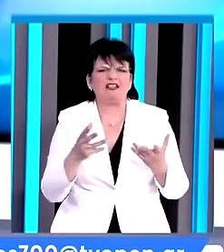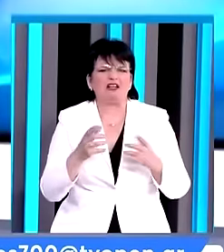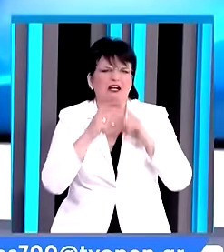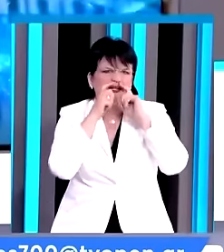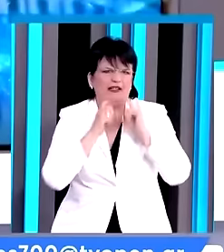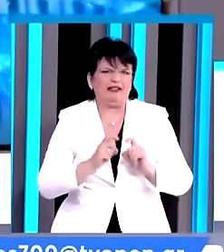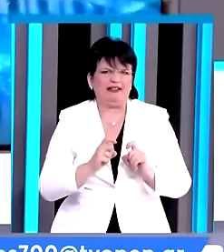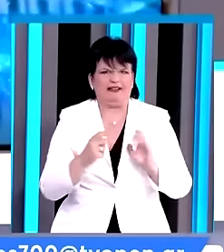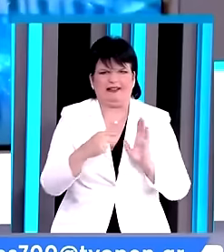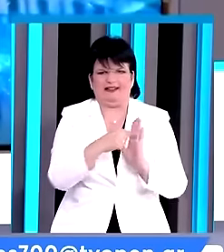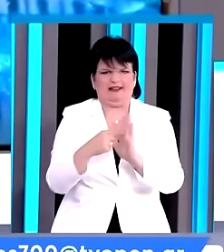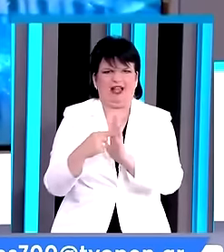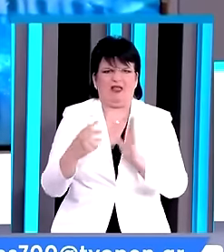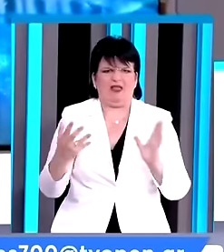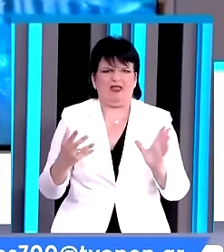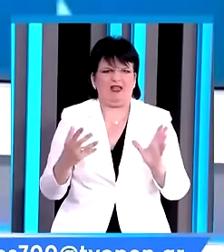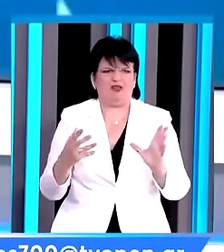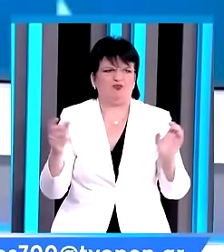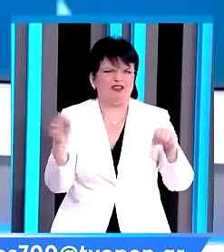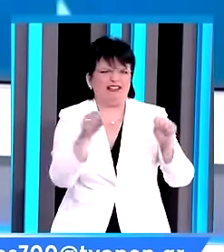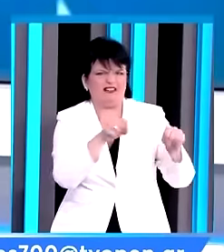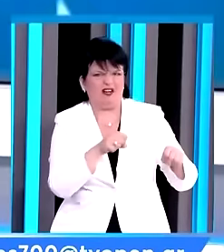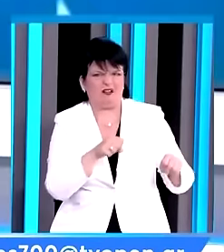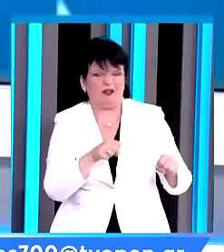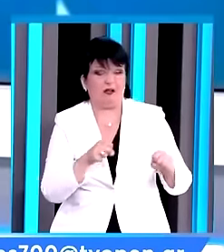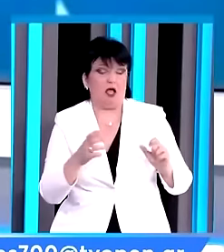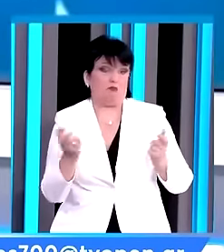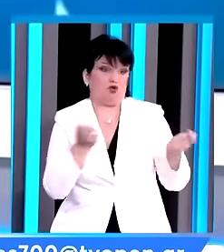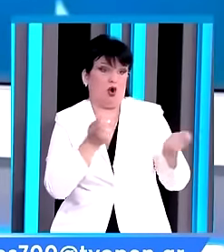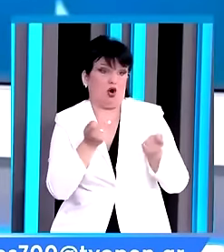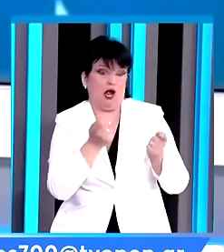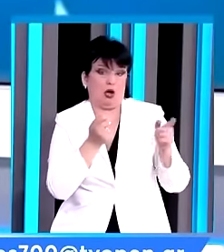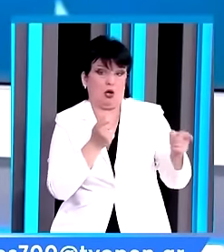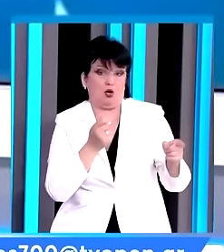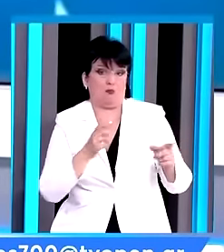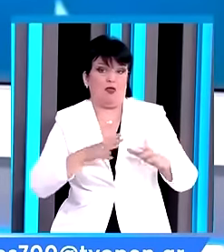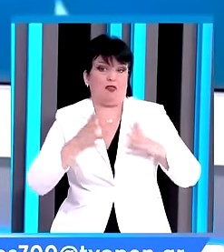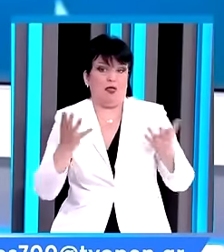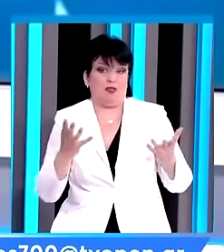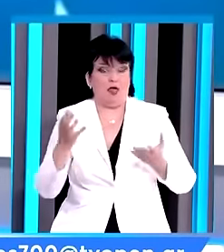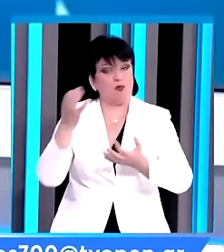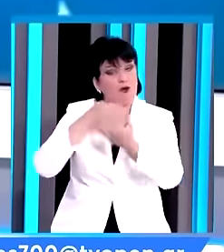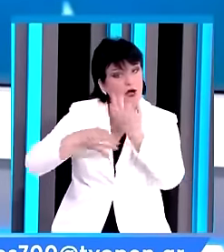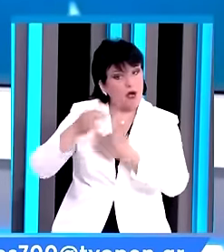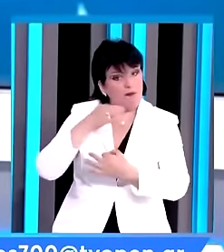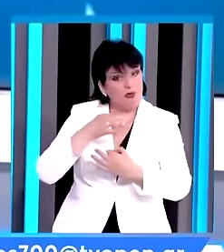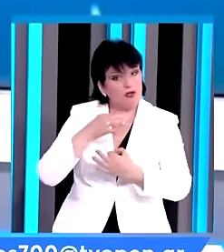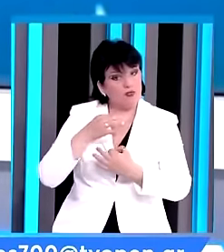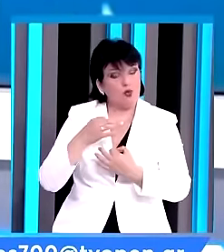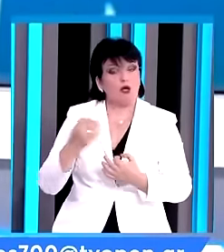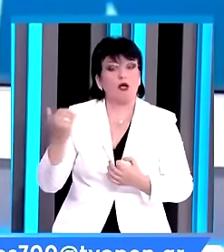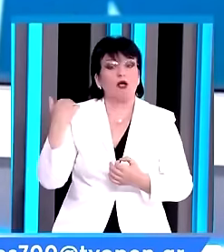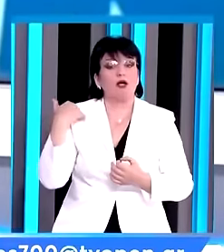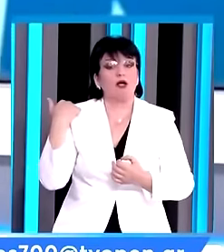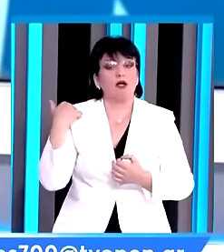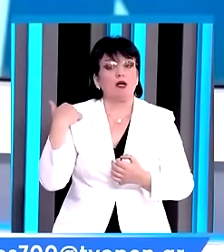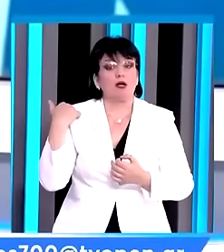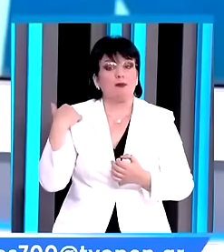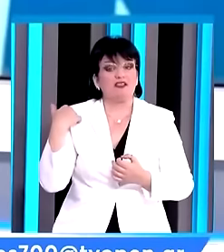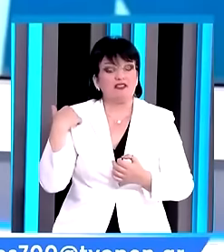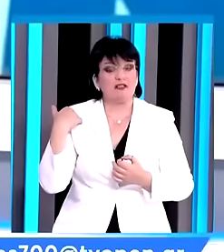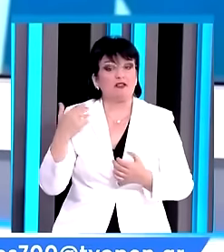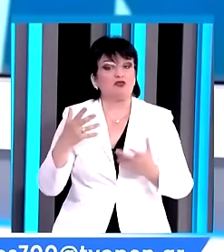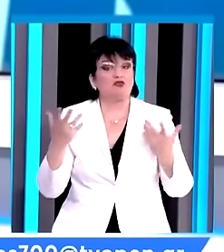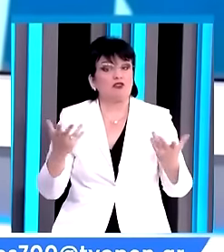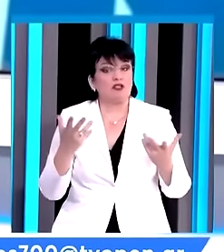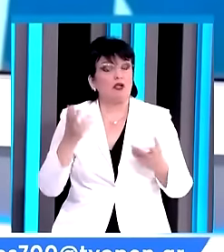για VIP. Βεβαίως είναι συμβατική υποχρέωση χώρας. Αν δεν θέλουμε να διοργανώνουμε διοργανώσεις, να μας το πούν. Θέλουν να μας ασκήσουν κριτική για την υγεία, να το κάνουν.